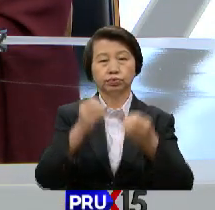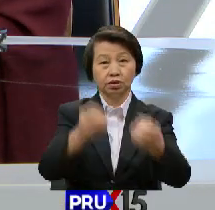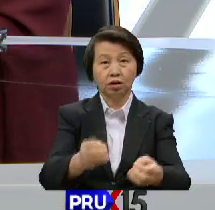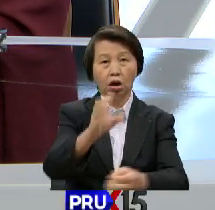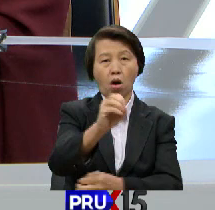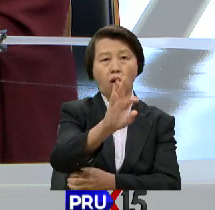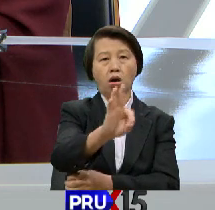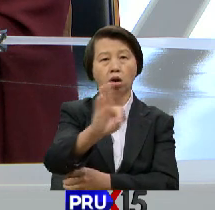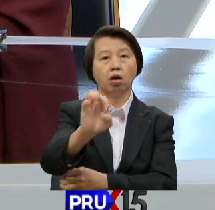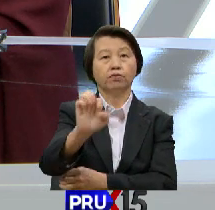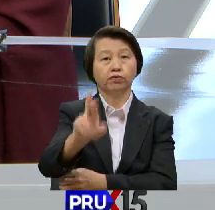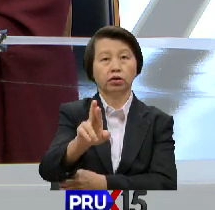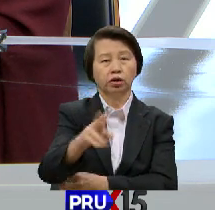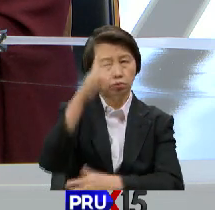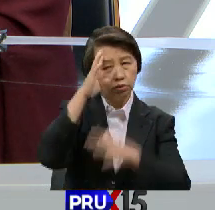Indonesia